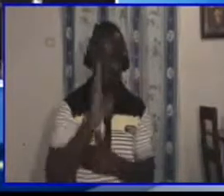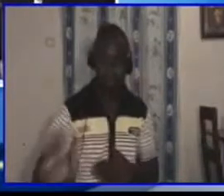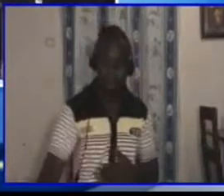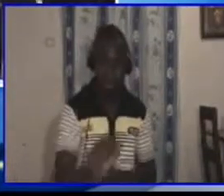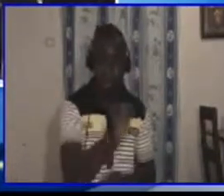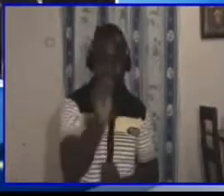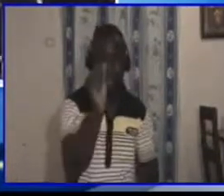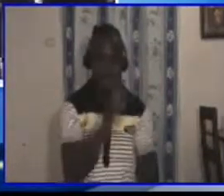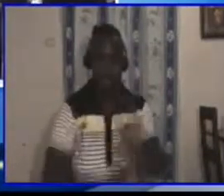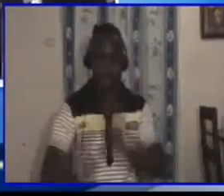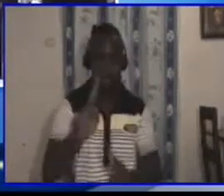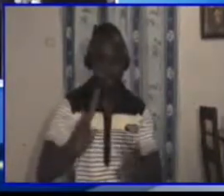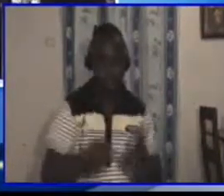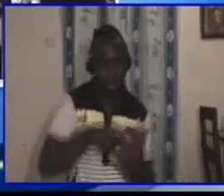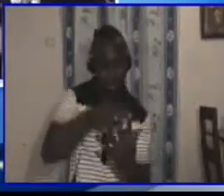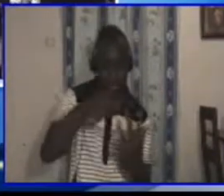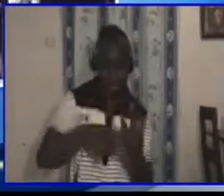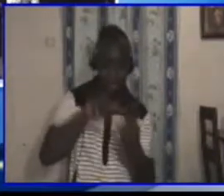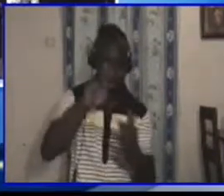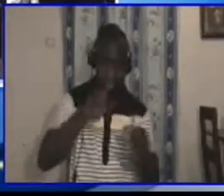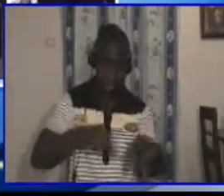così noi comprendiamo